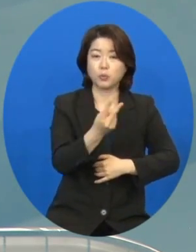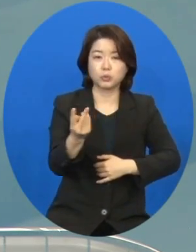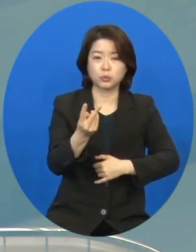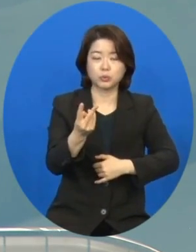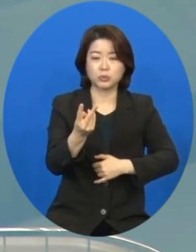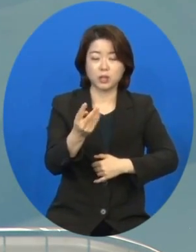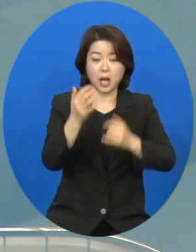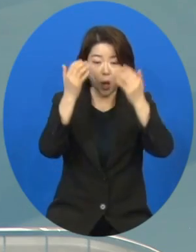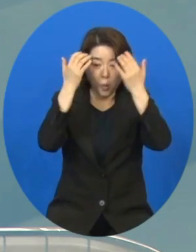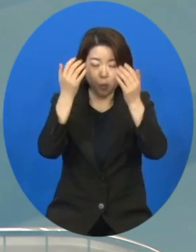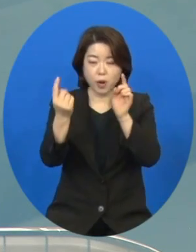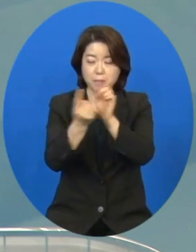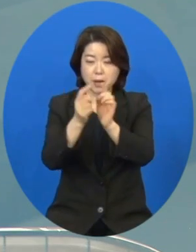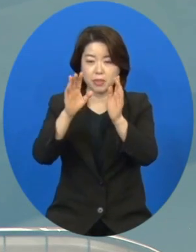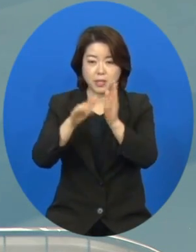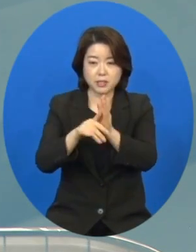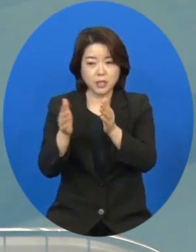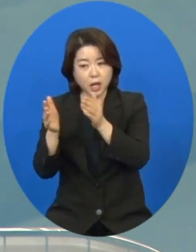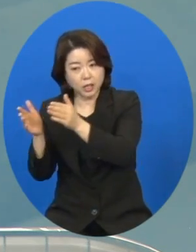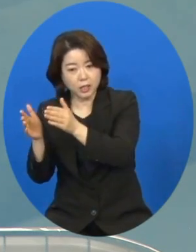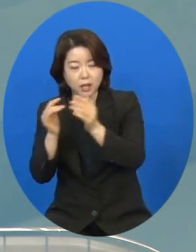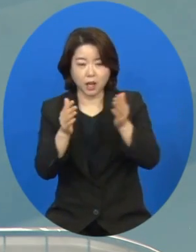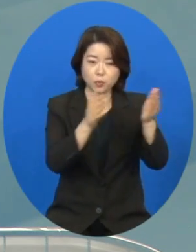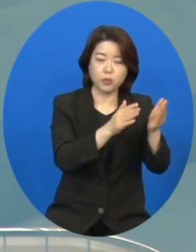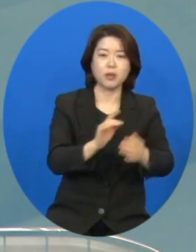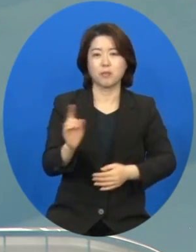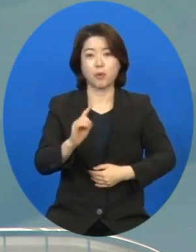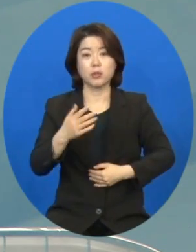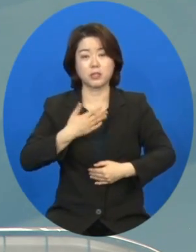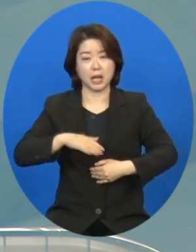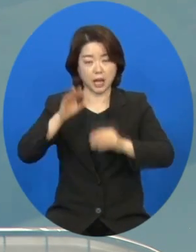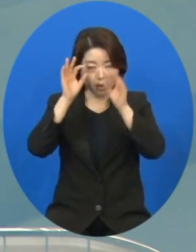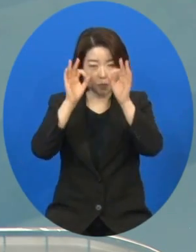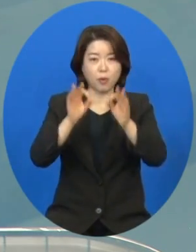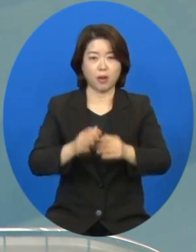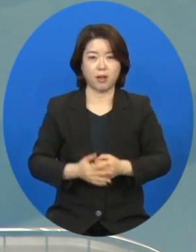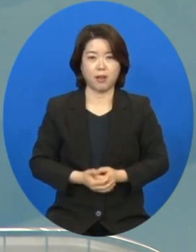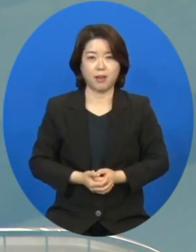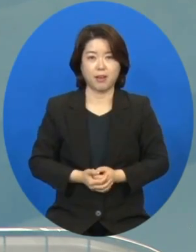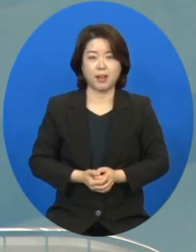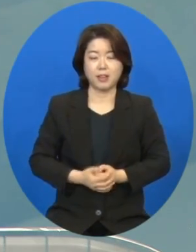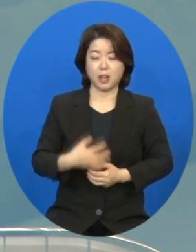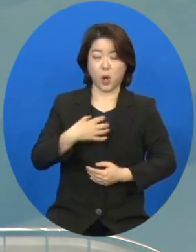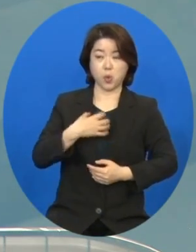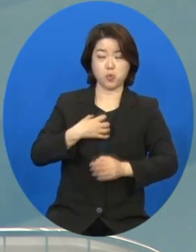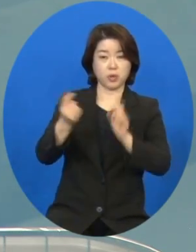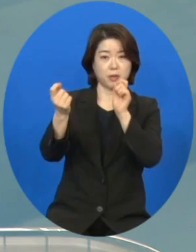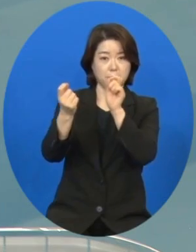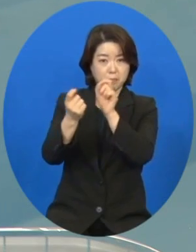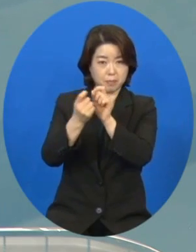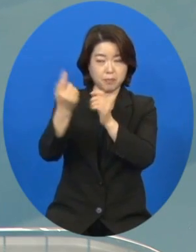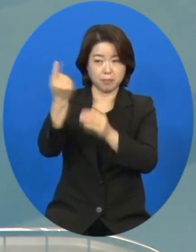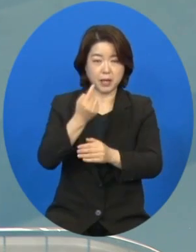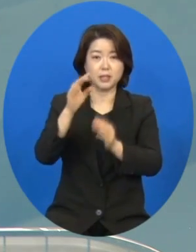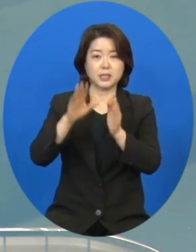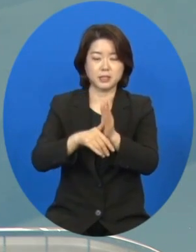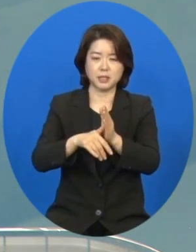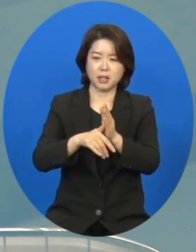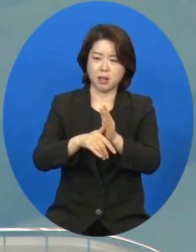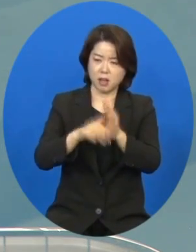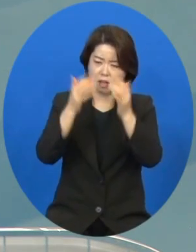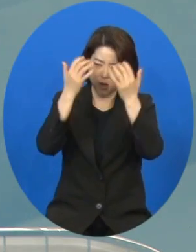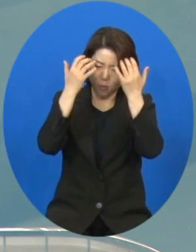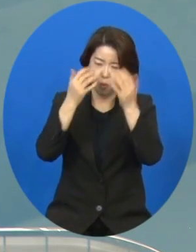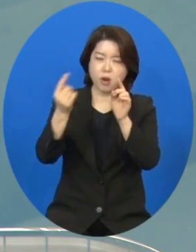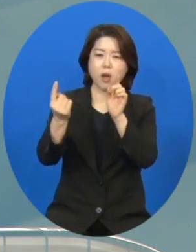쪽으로 기울어지는지를 보면 알아요. 위기가 왔을 때, 참 곤란한 문제가 생겼을 때,